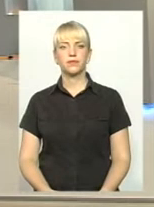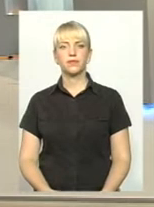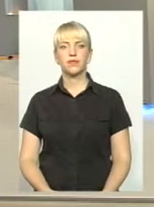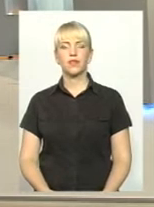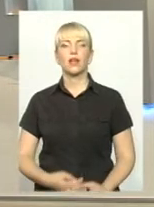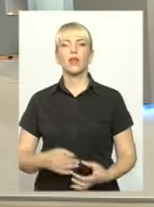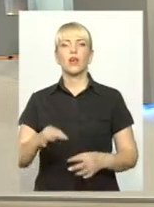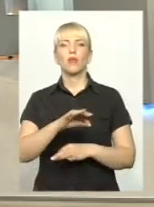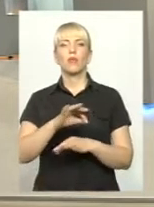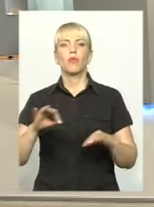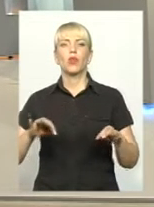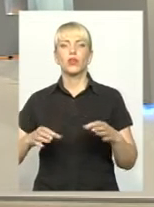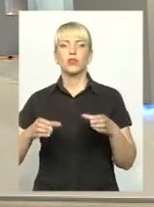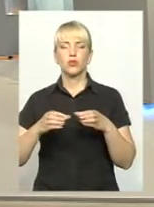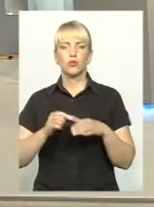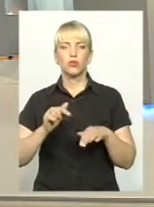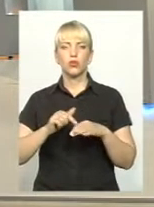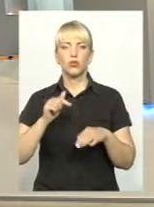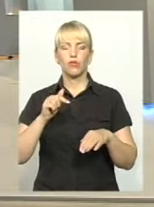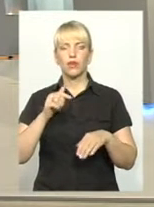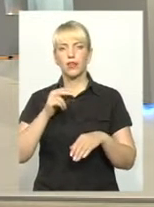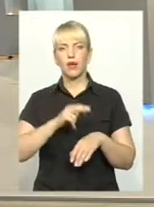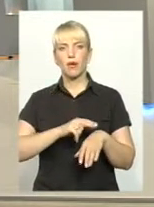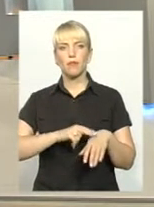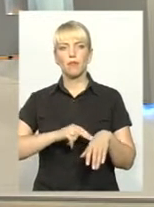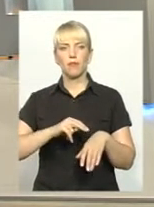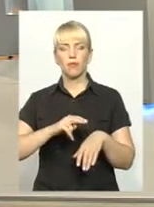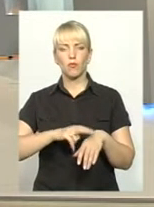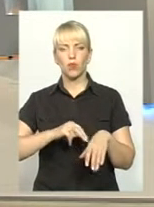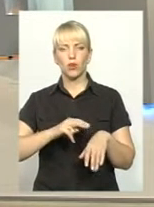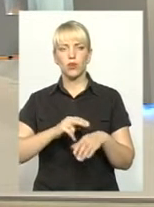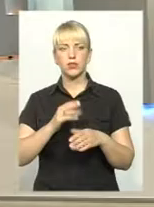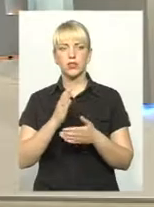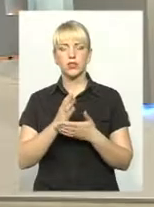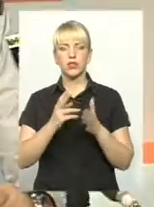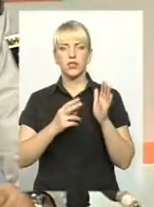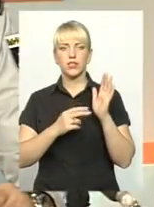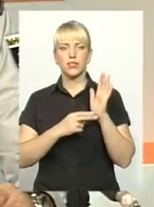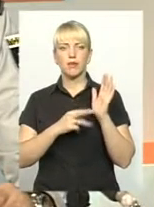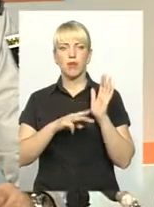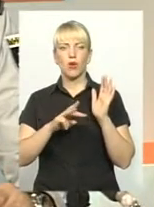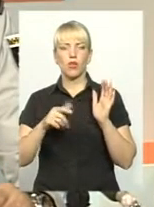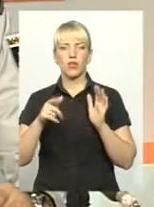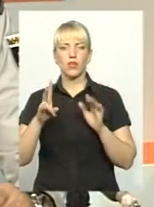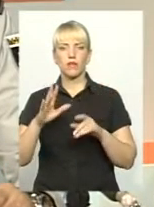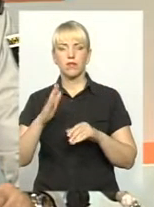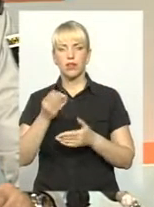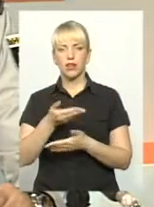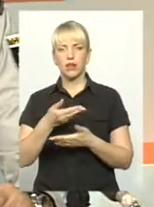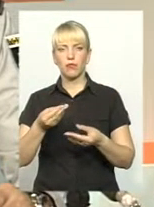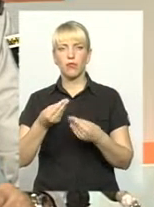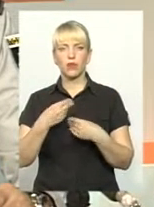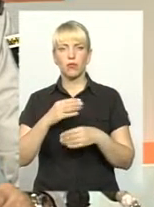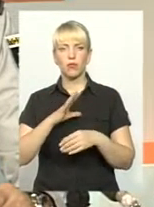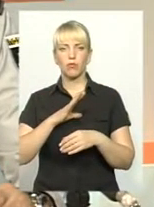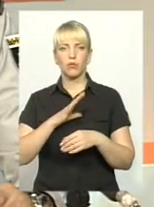проєкт груп реагування патрульної поліції сьогодні складає більше 8 мільйонів гривень. Тобто нам надано